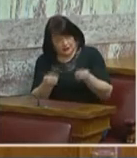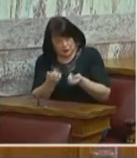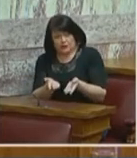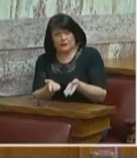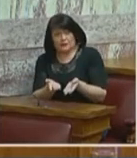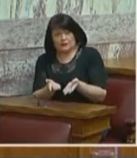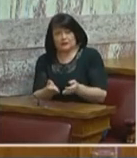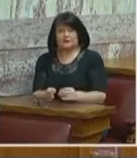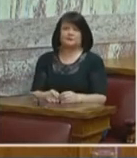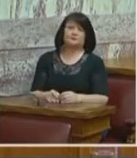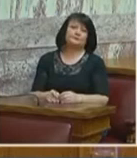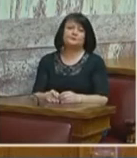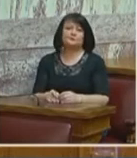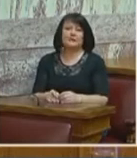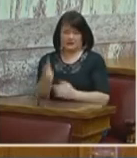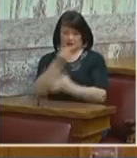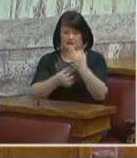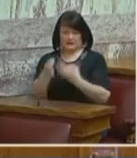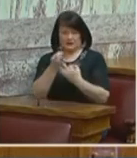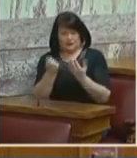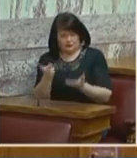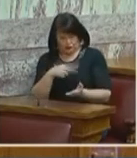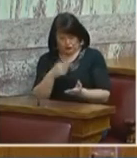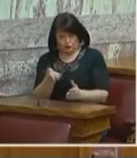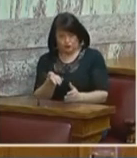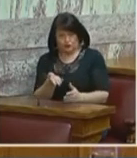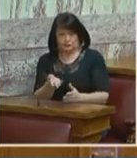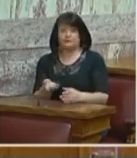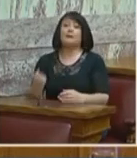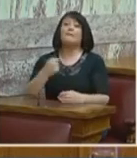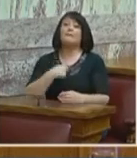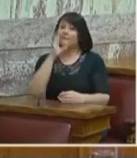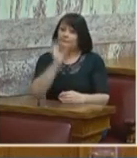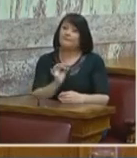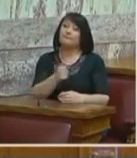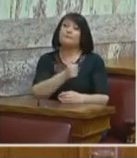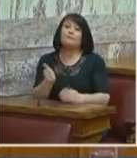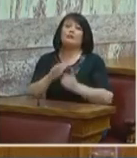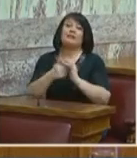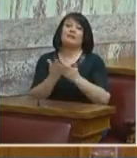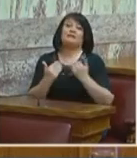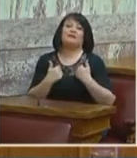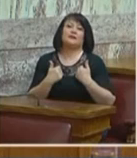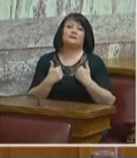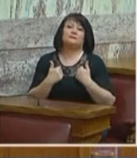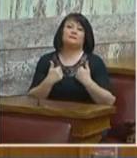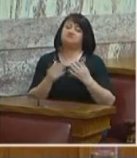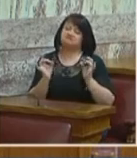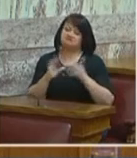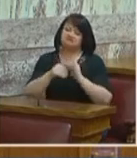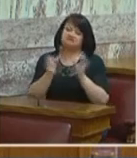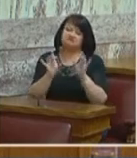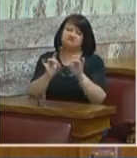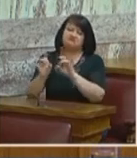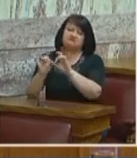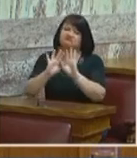Αυτό λοιπόν είναι το επιχείρημα. Εμένα η αλήθεια και μόνον η αλήθεια με αφορά. Τίποτε άλλο.